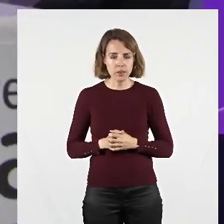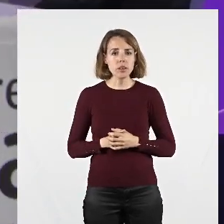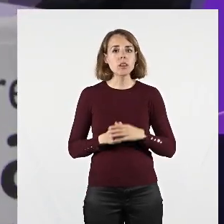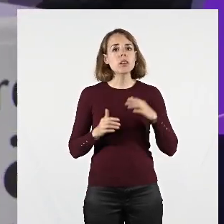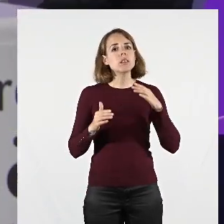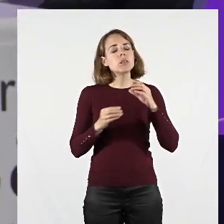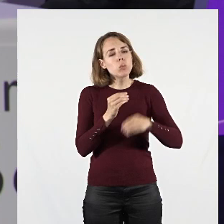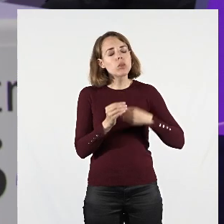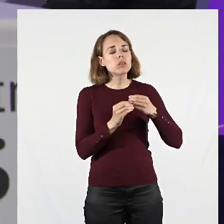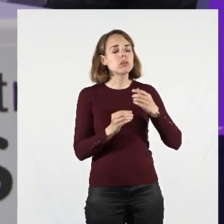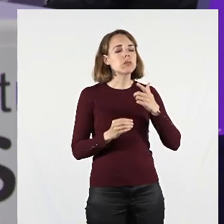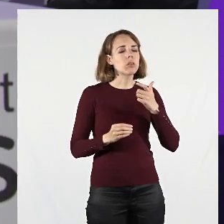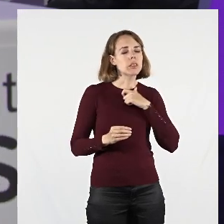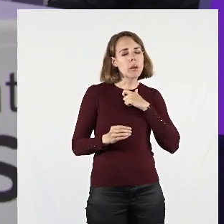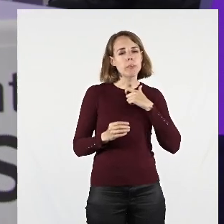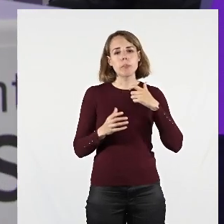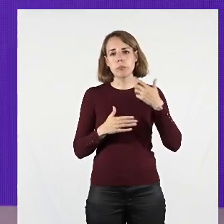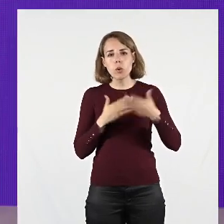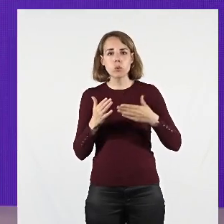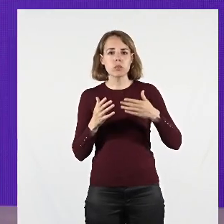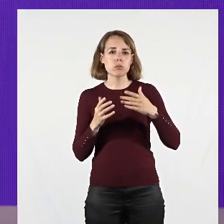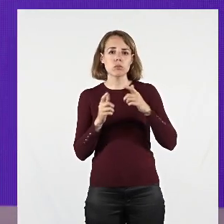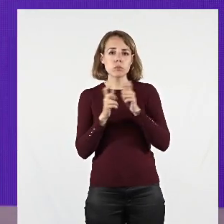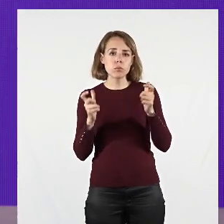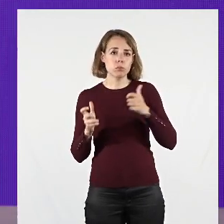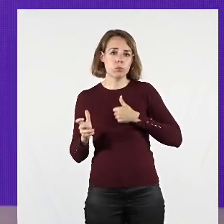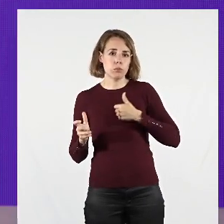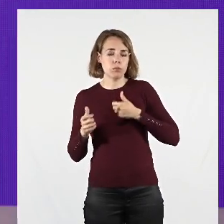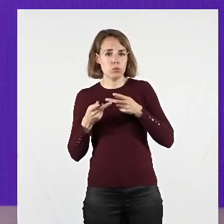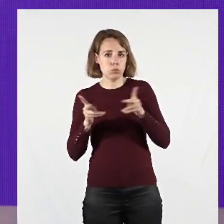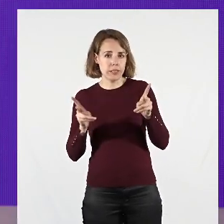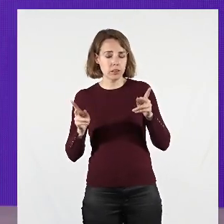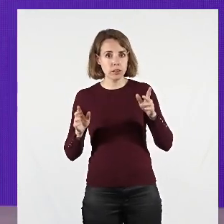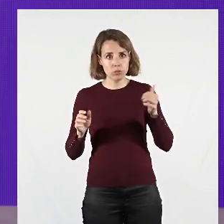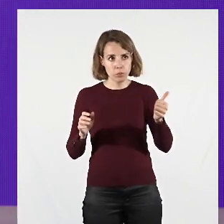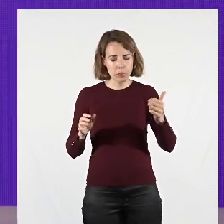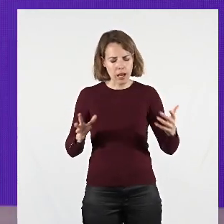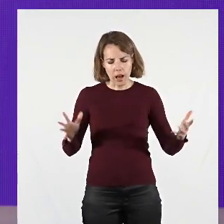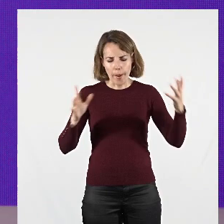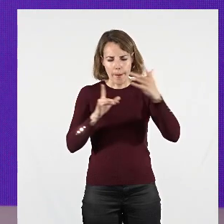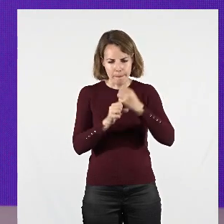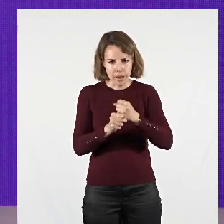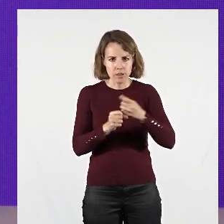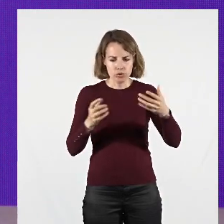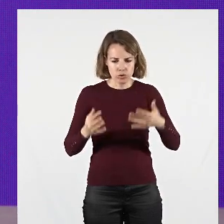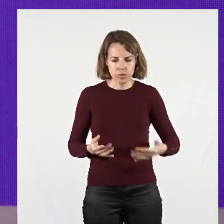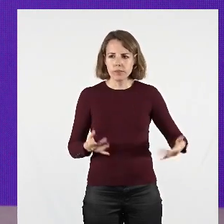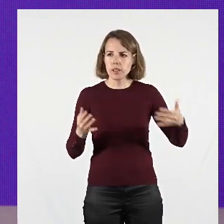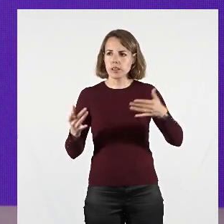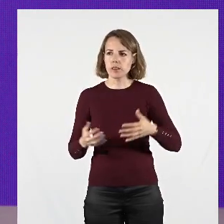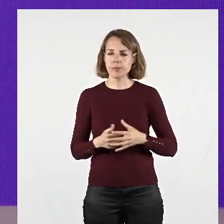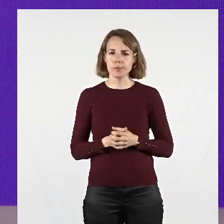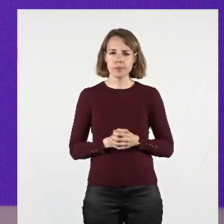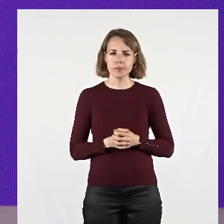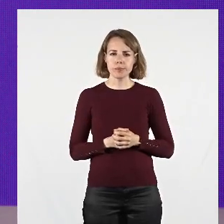les établissements publics, pour les établissements privés. Donc c'est vraiment une vue d'ensemble que vous nous portez sur ce qu'est cette sinistralité et là aussi